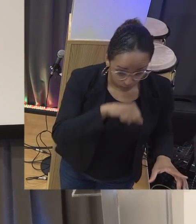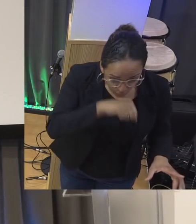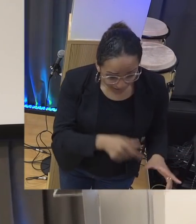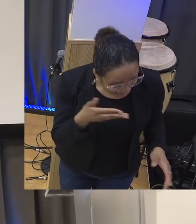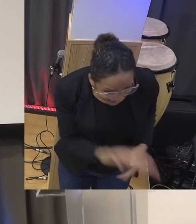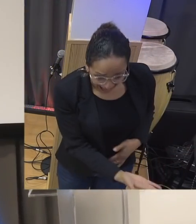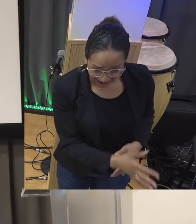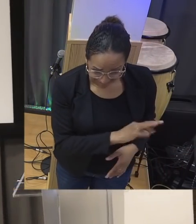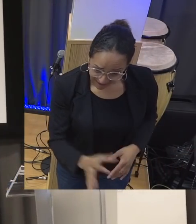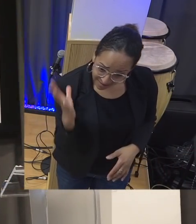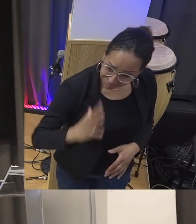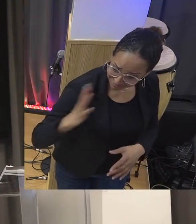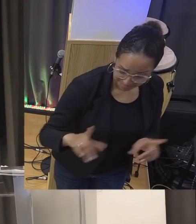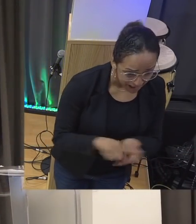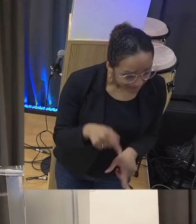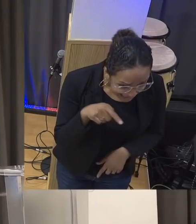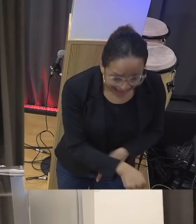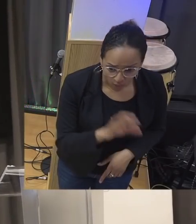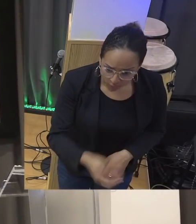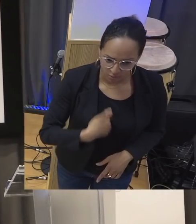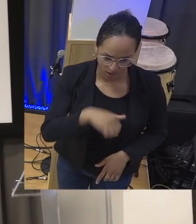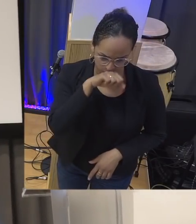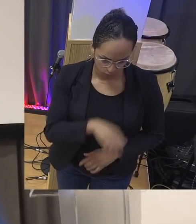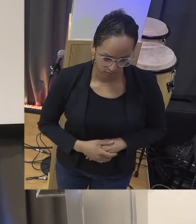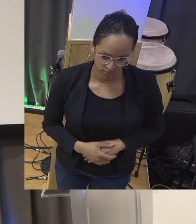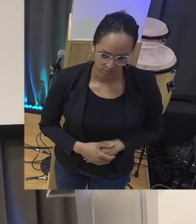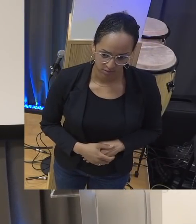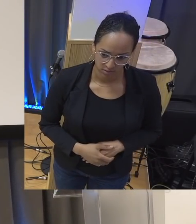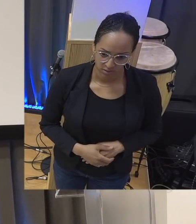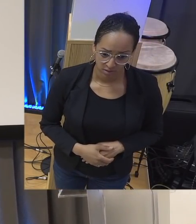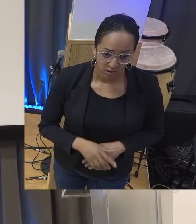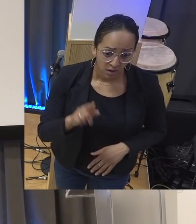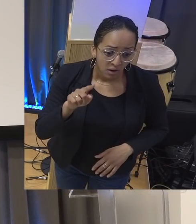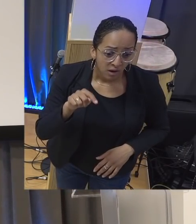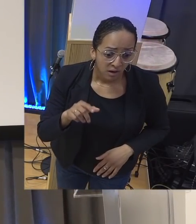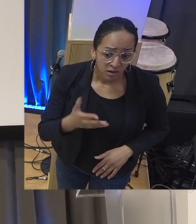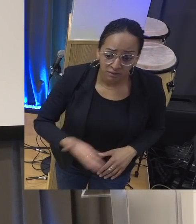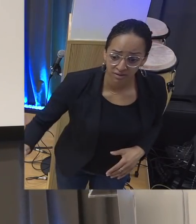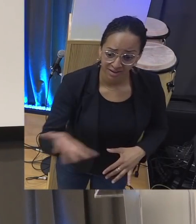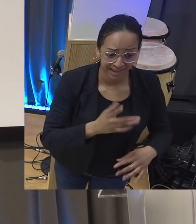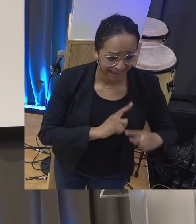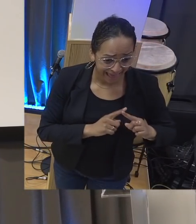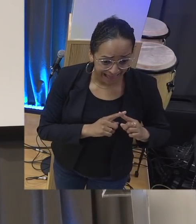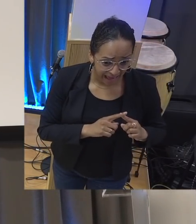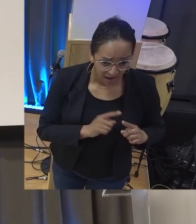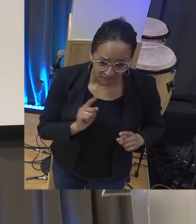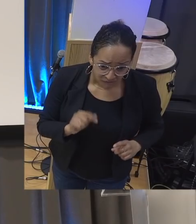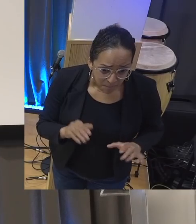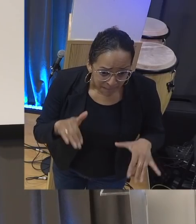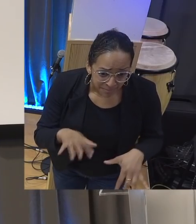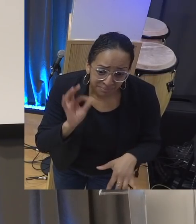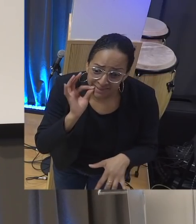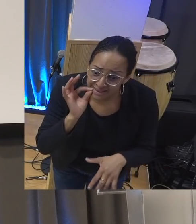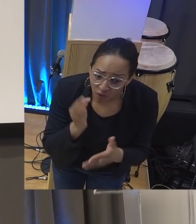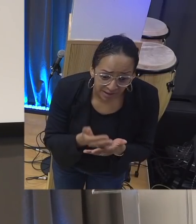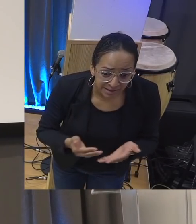J'aime cette France d'autrefois. Parfois, nous chrétiens, il suffit de chouïa, il suffit de peu. Il suffit de peu,